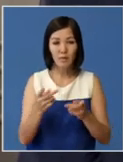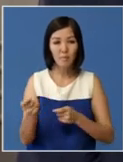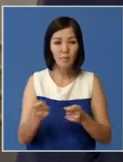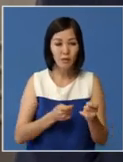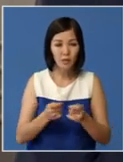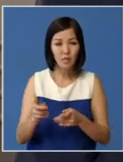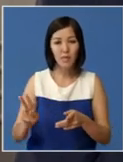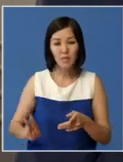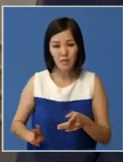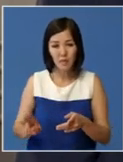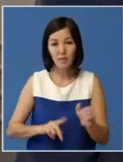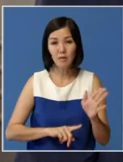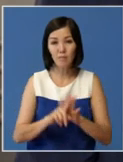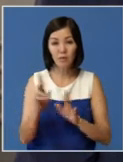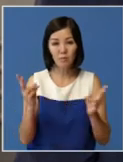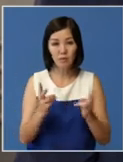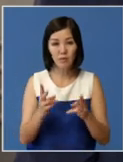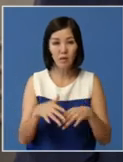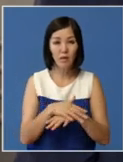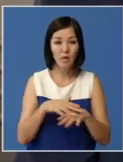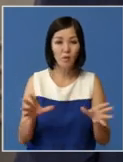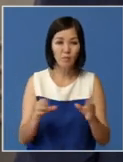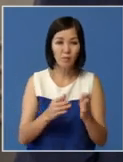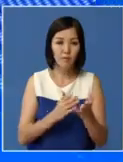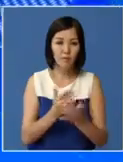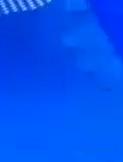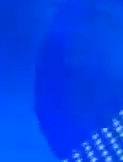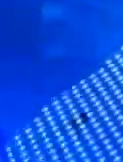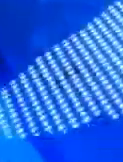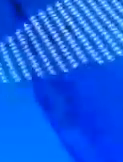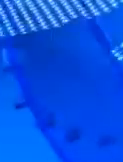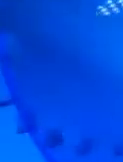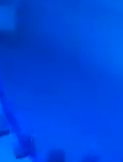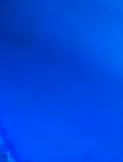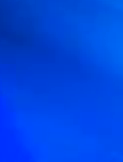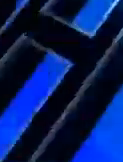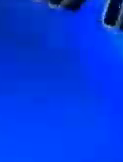сөнген халықты қоян-қолтық қызмет жасауға шақырамыз керек.